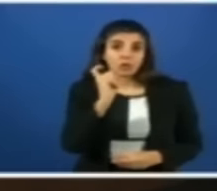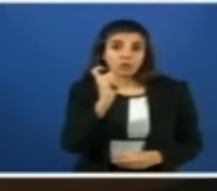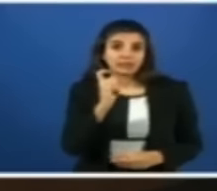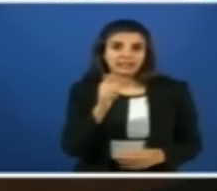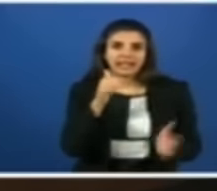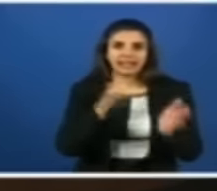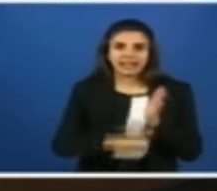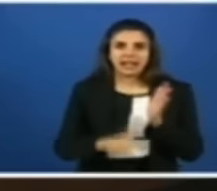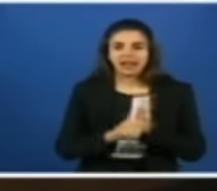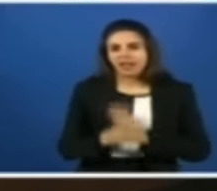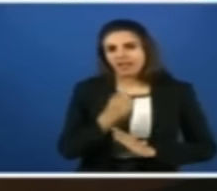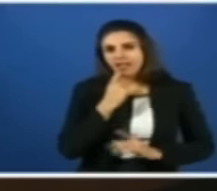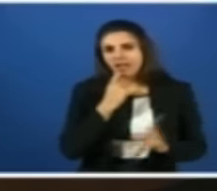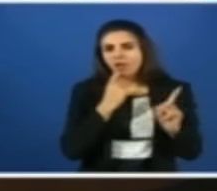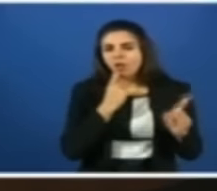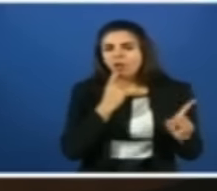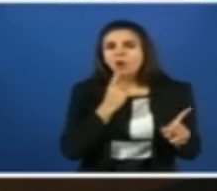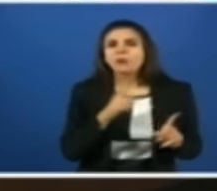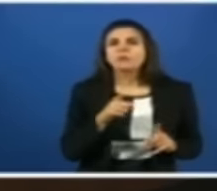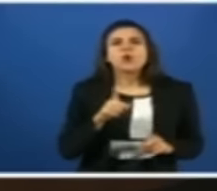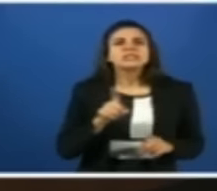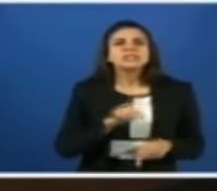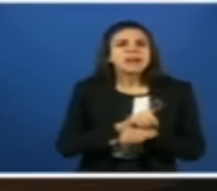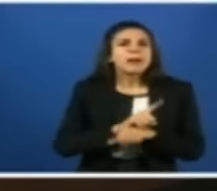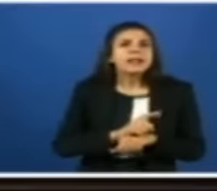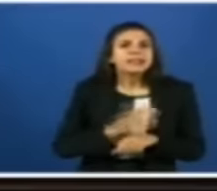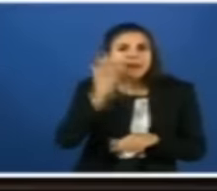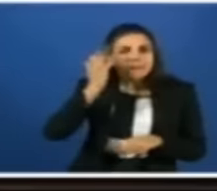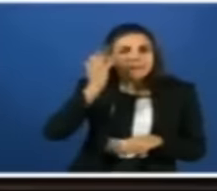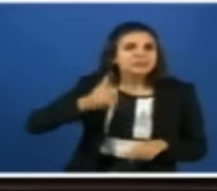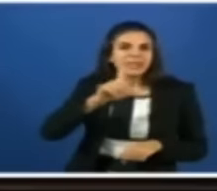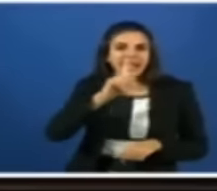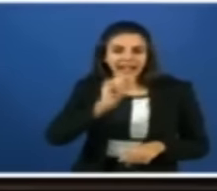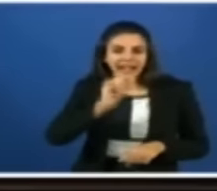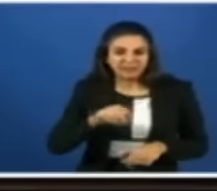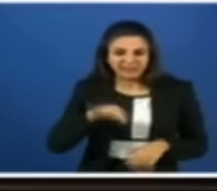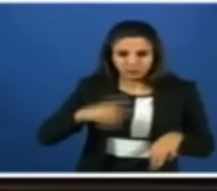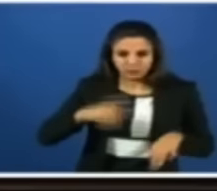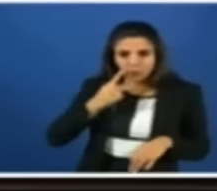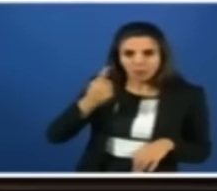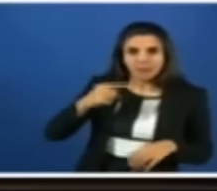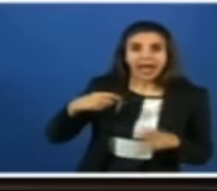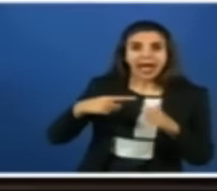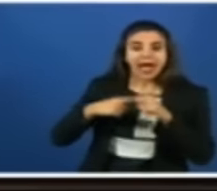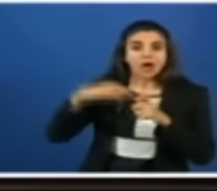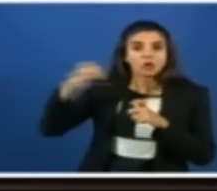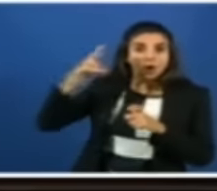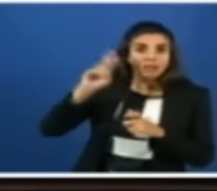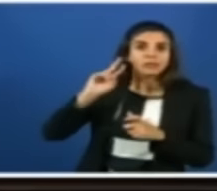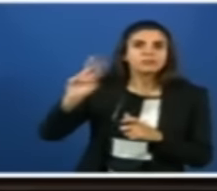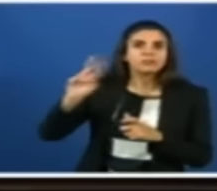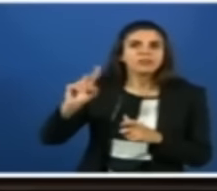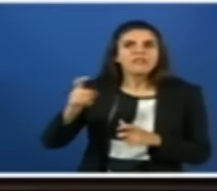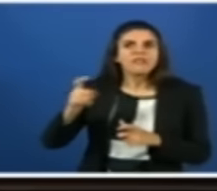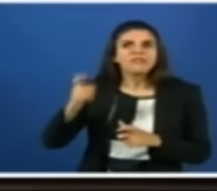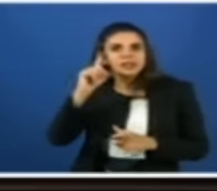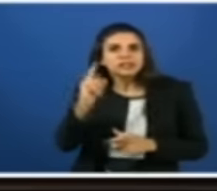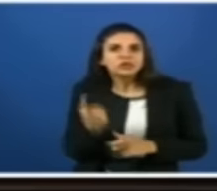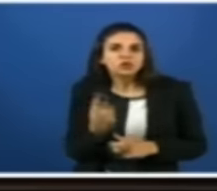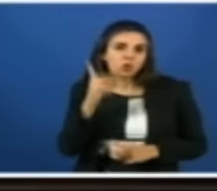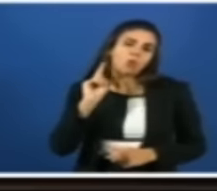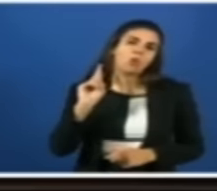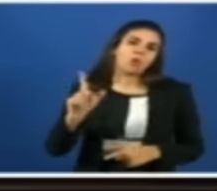yılında o zaman başbakan olan Cumhurbaşkanımızın gündeme getirdiği bir